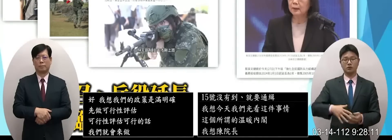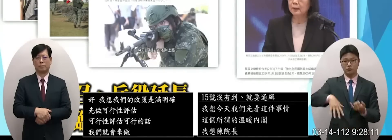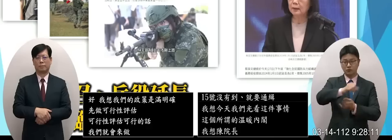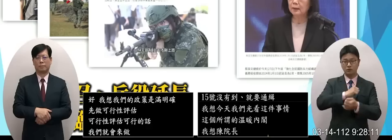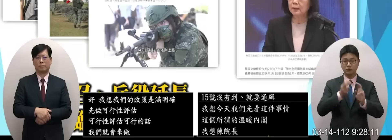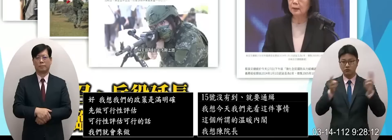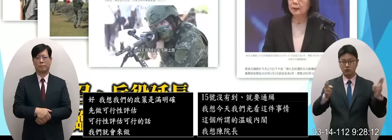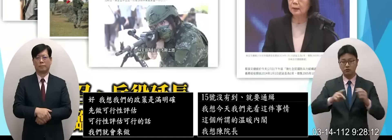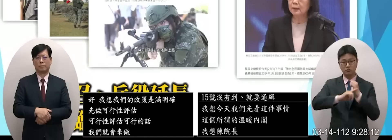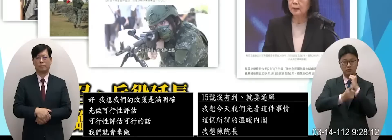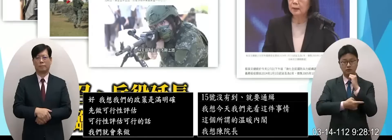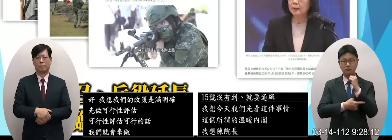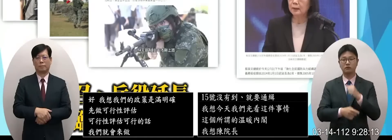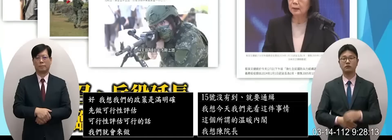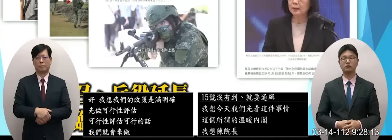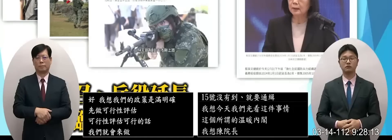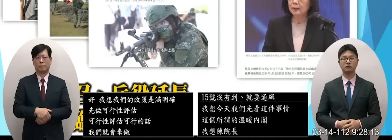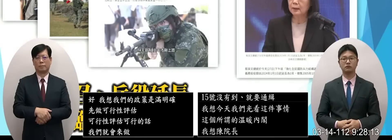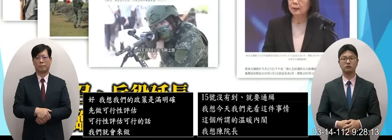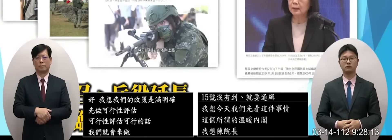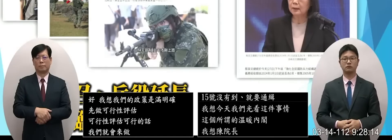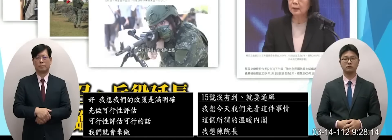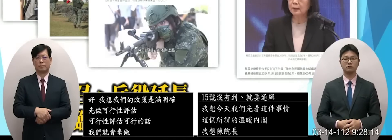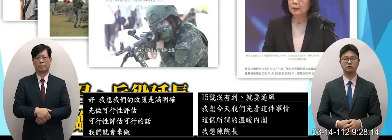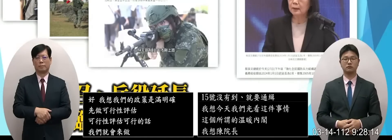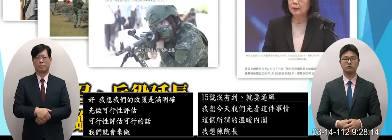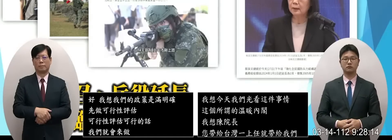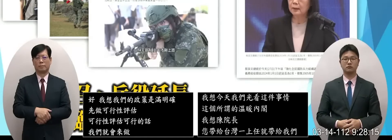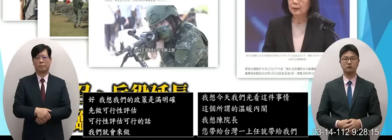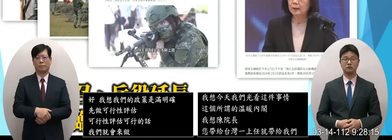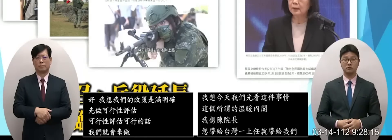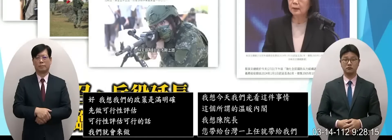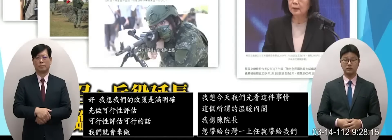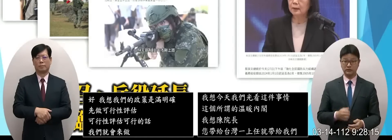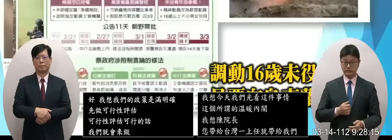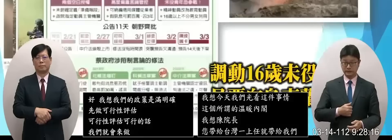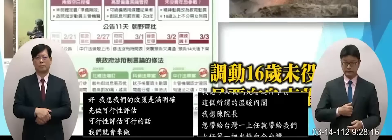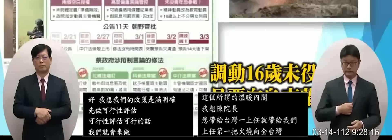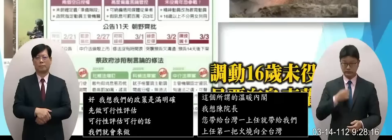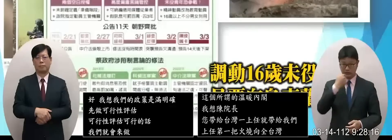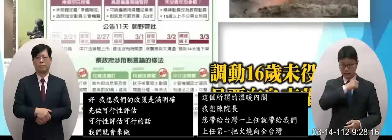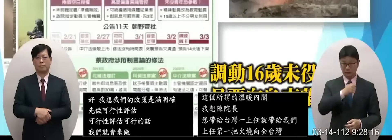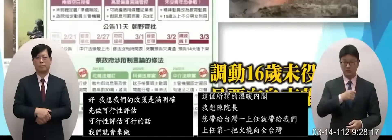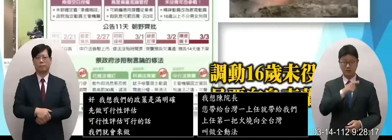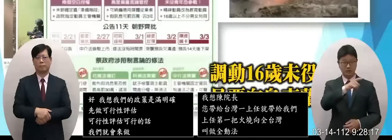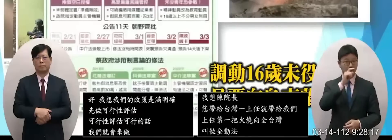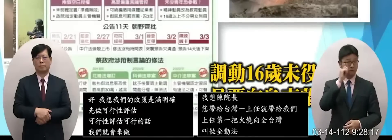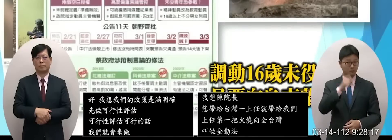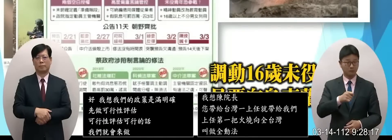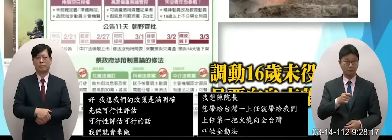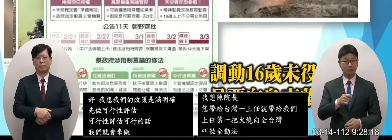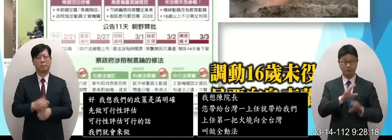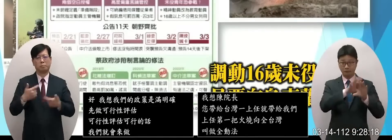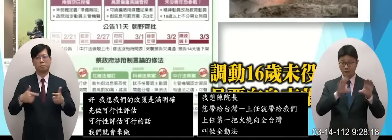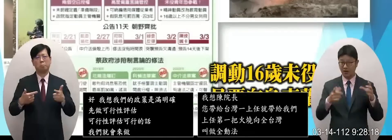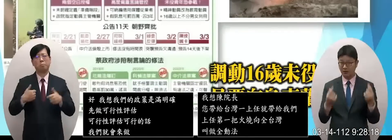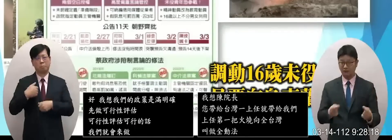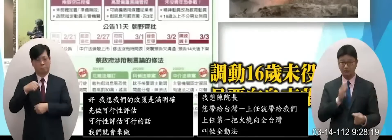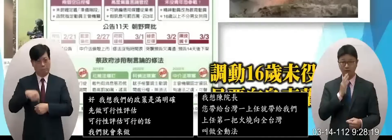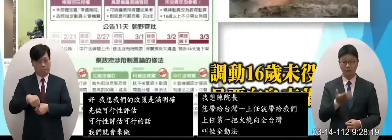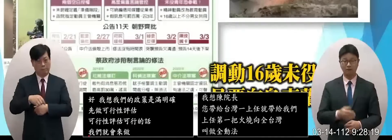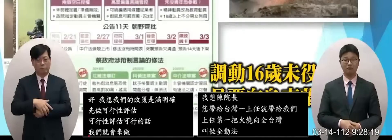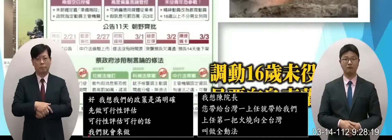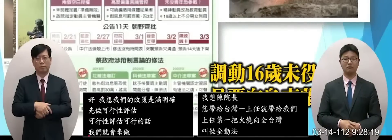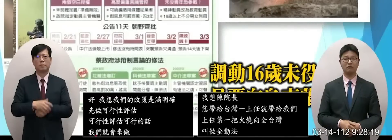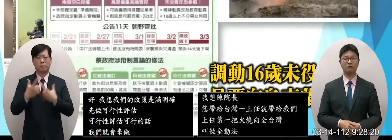法， 全动法。我们真的要把台湾变成第二个乌克兰吗？ 当然不是。我想我